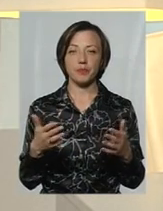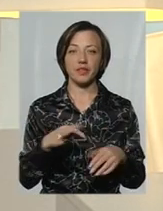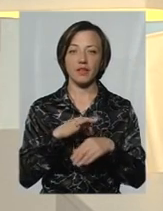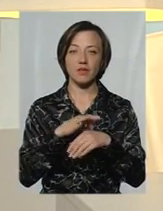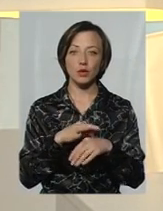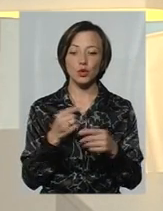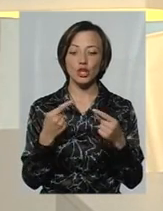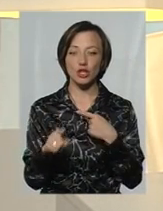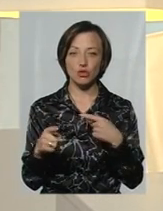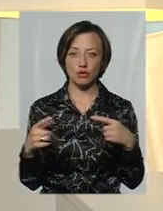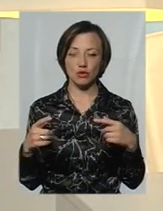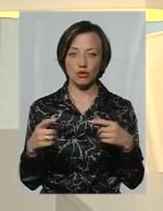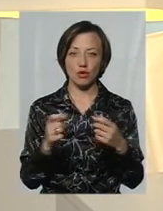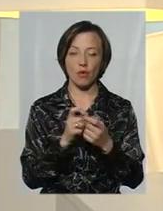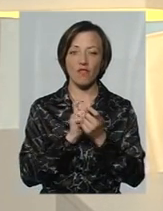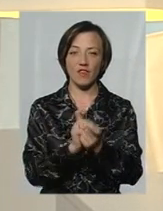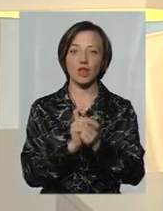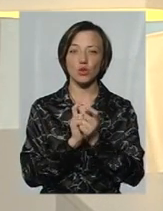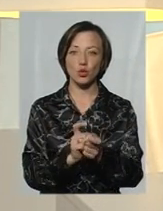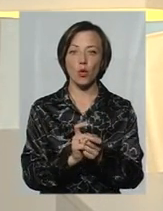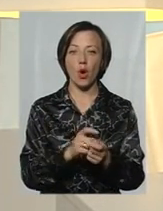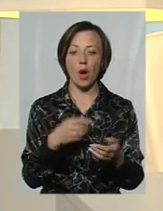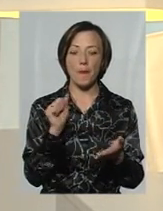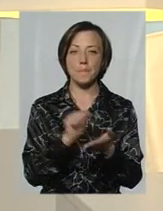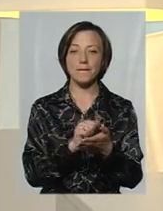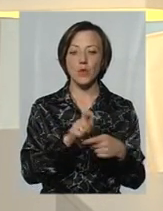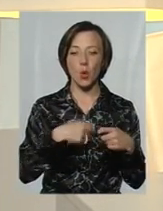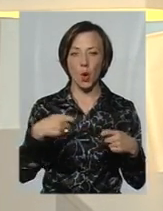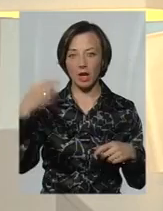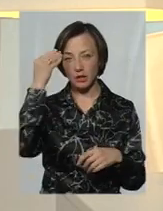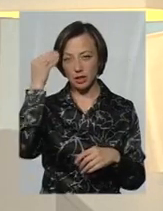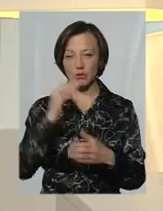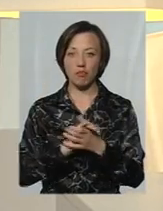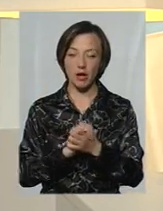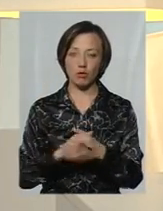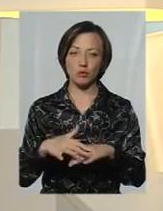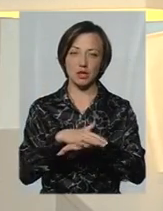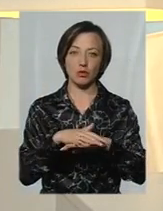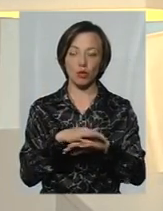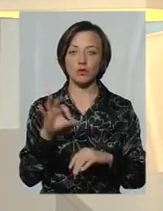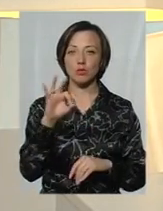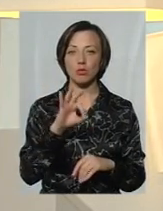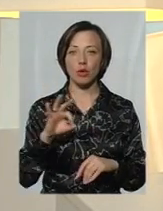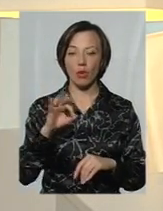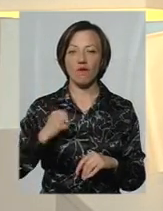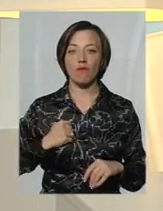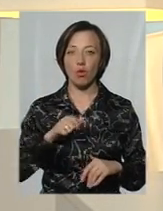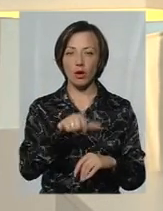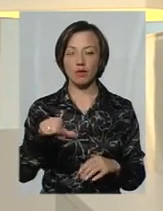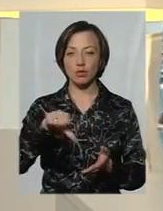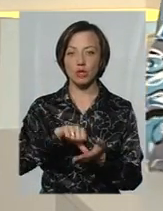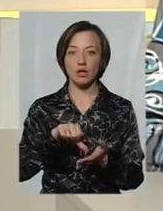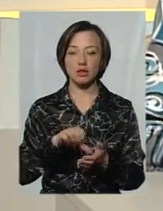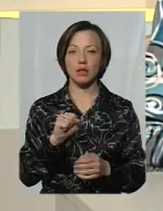ведуть іншу війну, вже бюрократичну, в мирному середовищі, про воїнів,